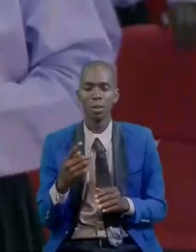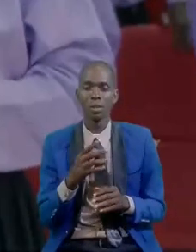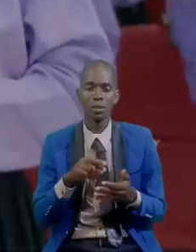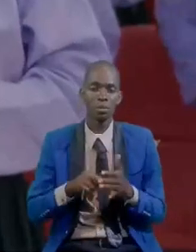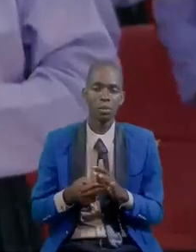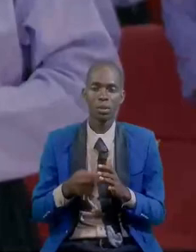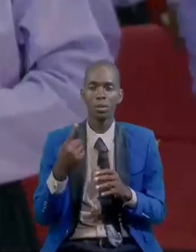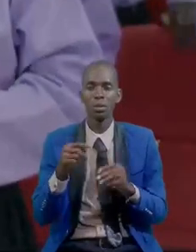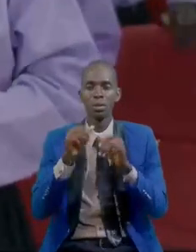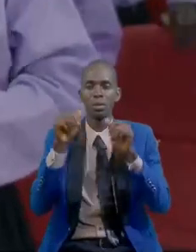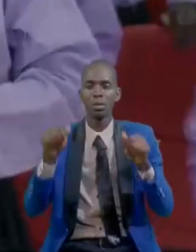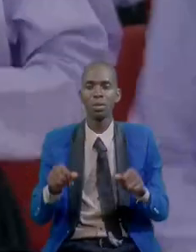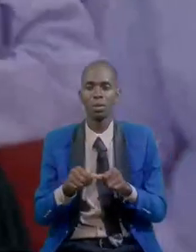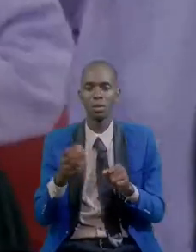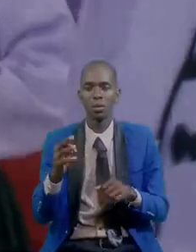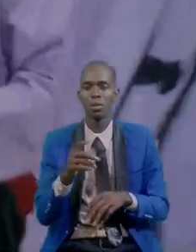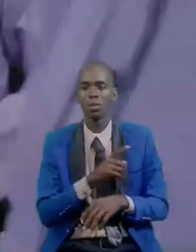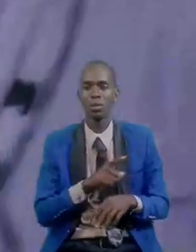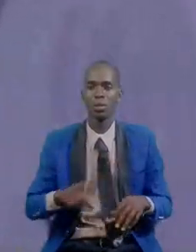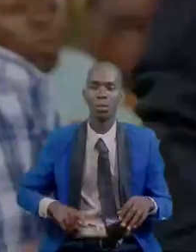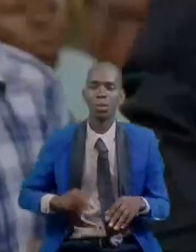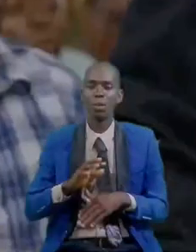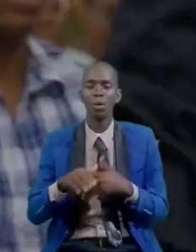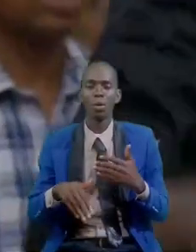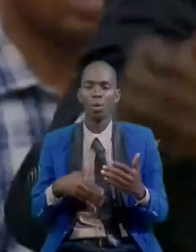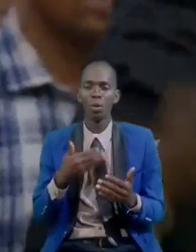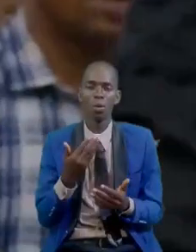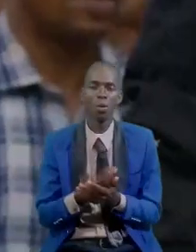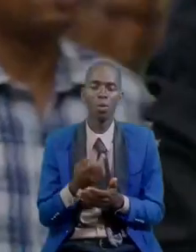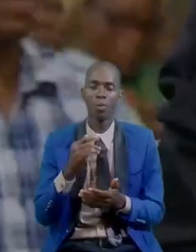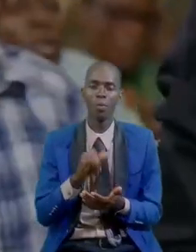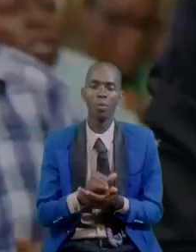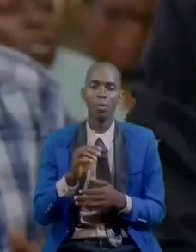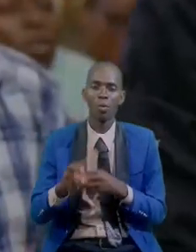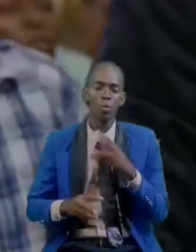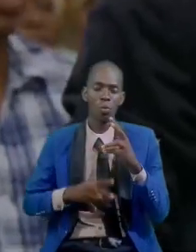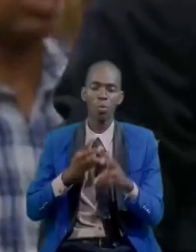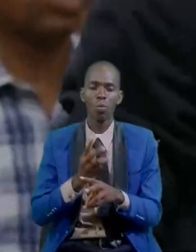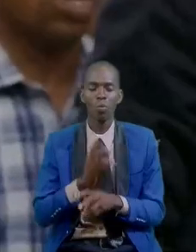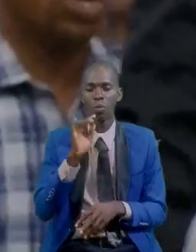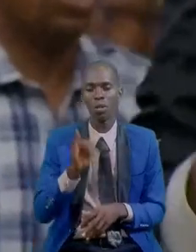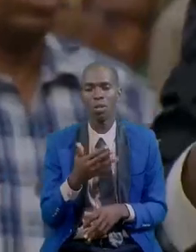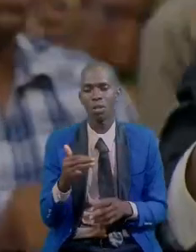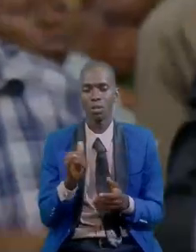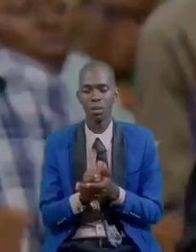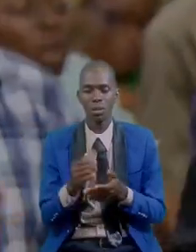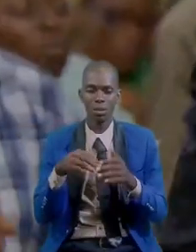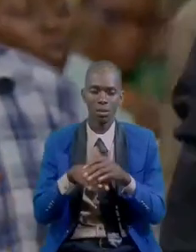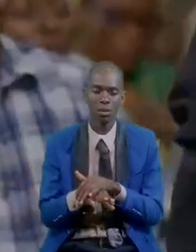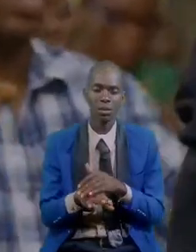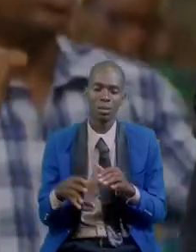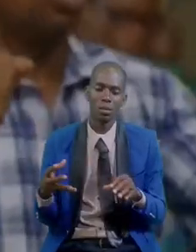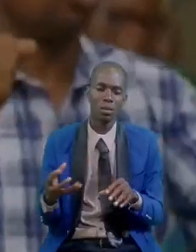débarrasse-toi de Baal et rétablis l'autel du Seigneur. Toutes ces choses mondaines qui se sont introduites dans le